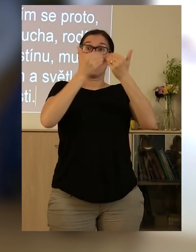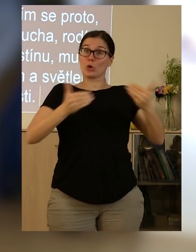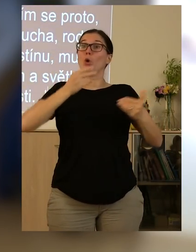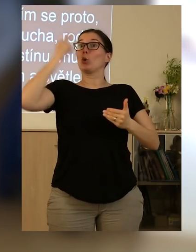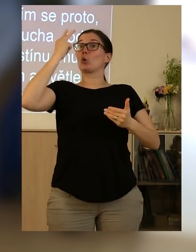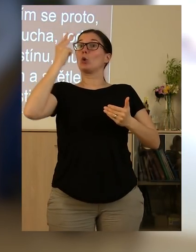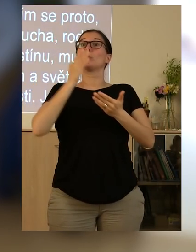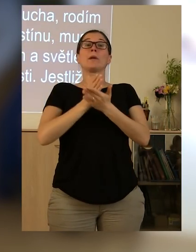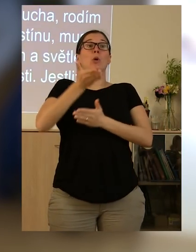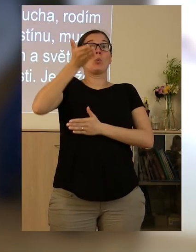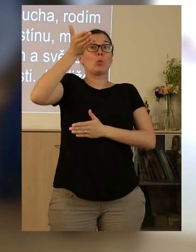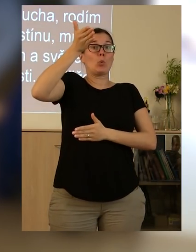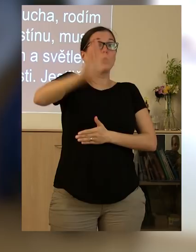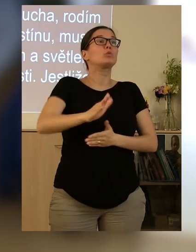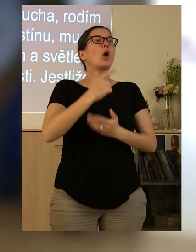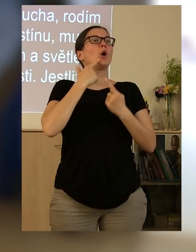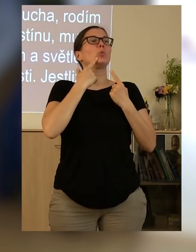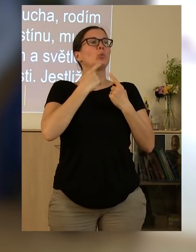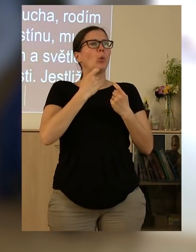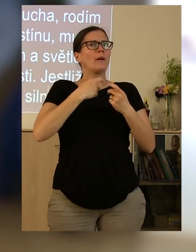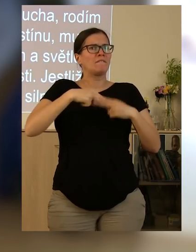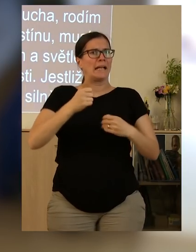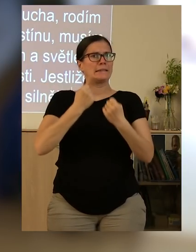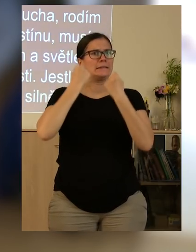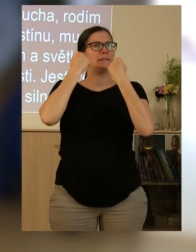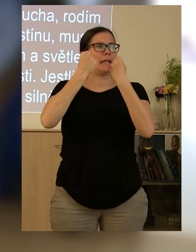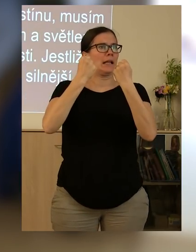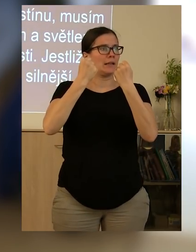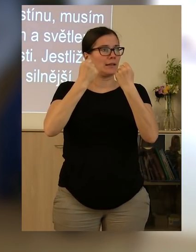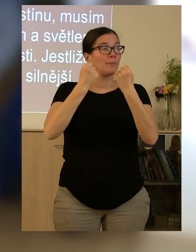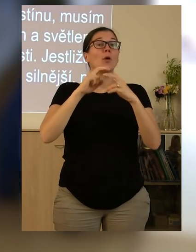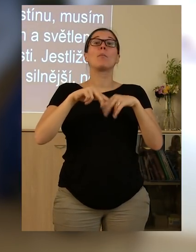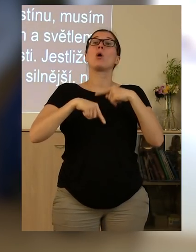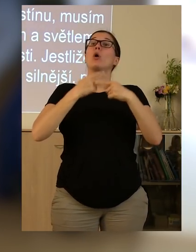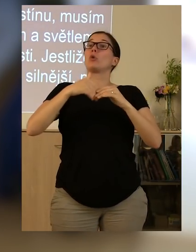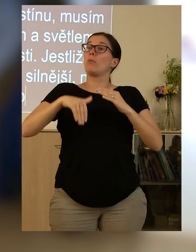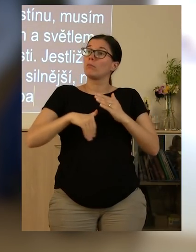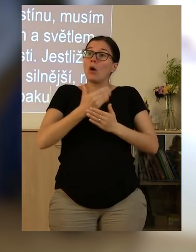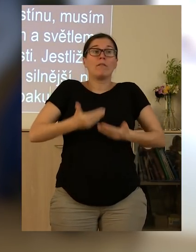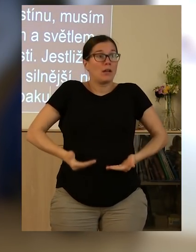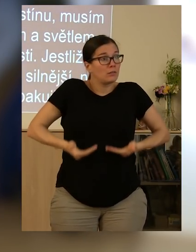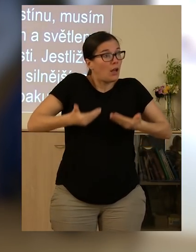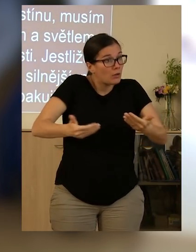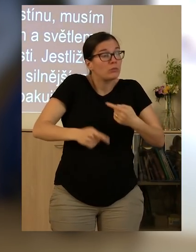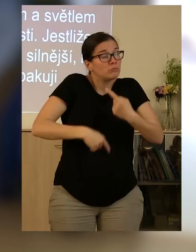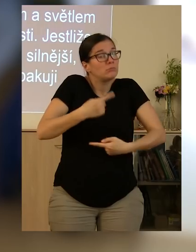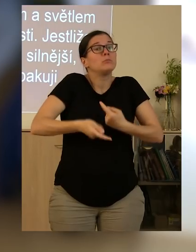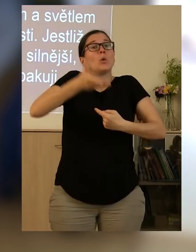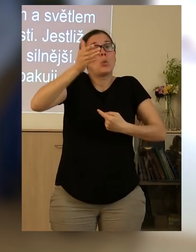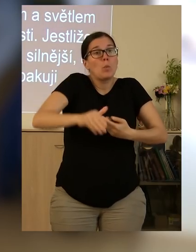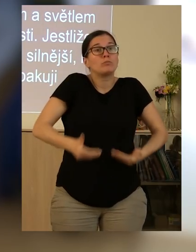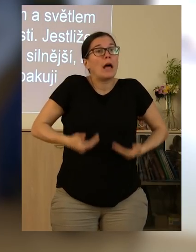než jsem se narodil. Opakuju zrození do momentu, ve kterém se vyrovnám s tím